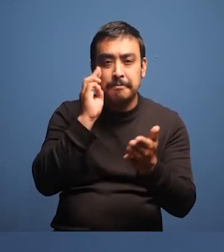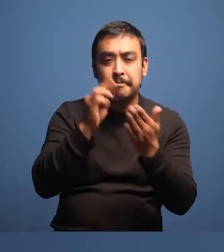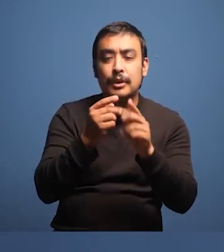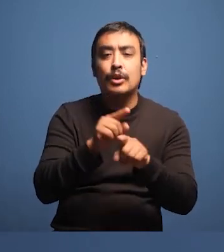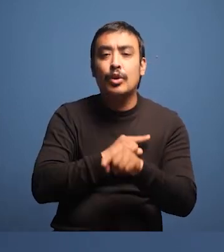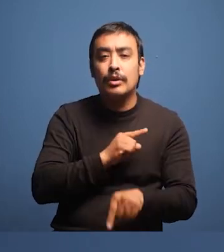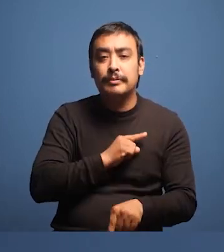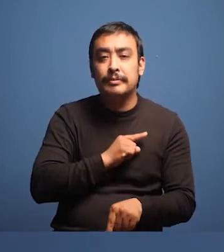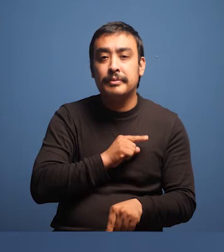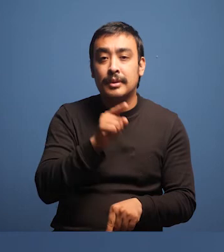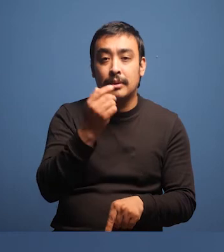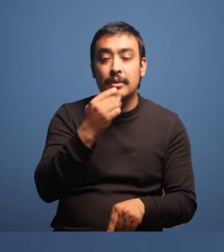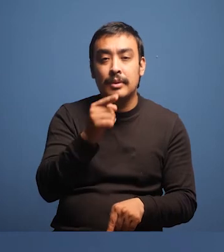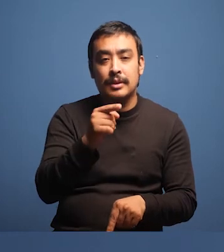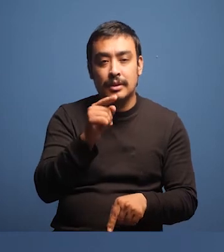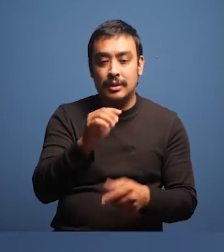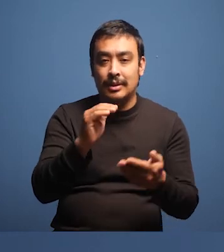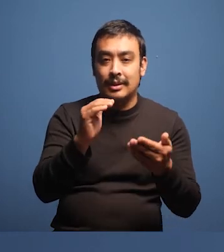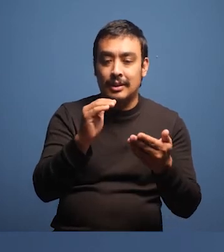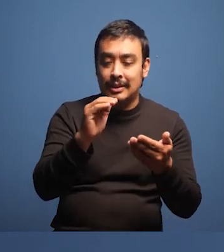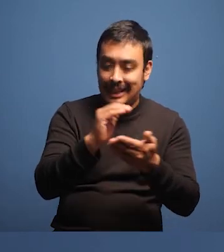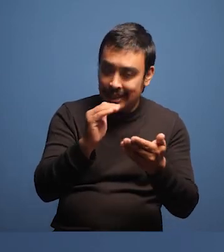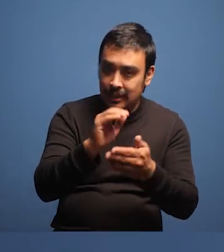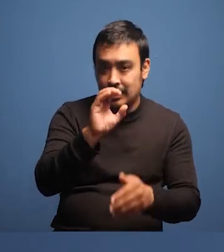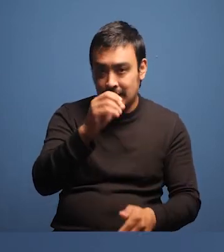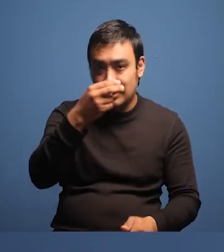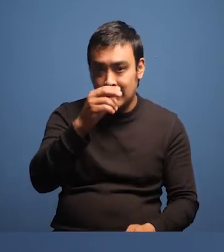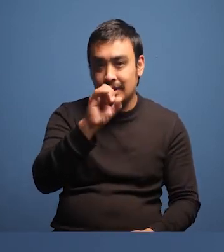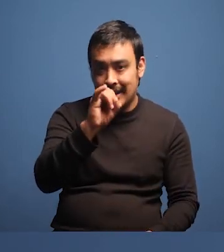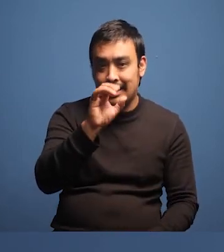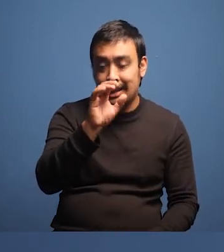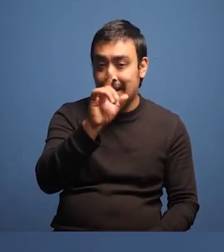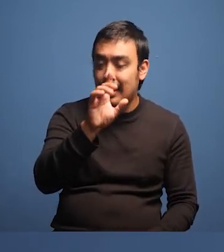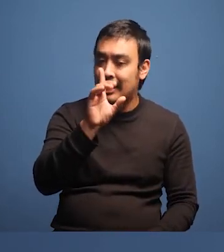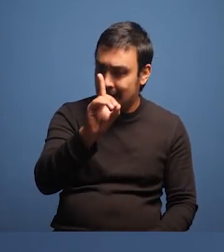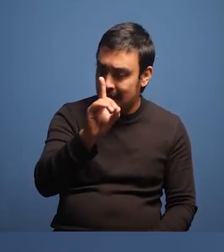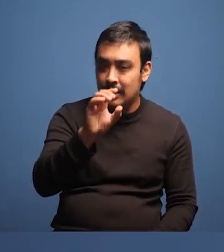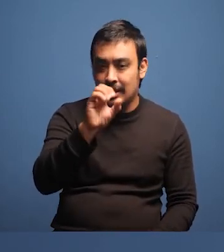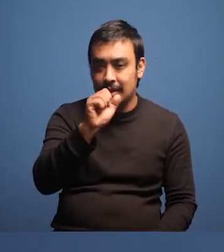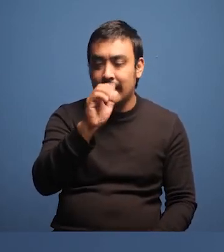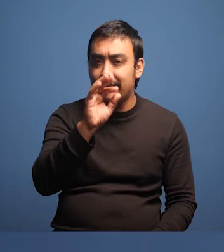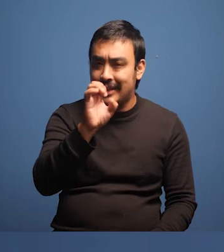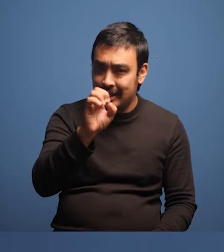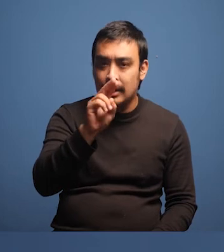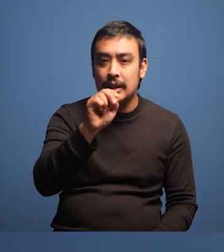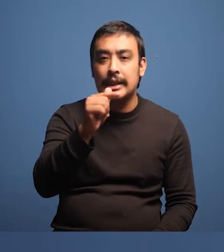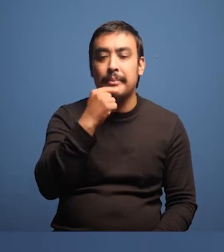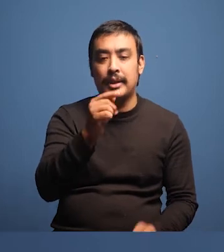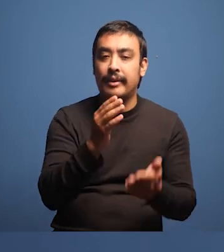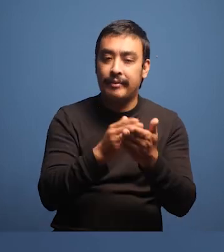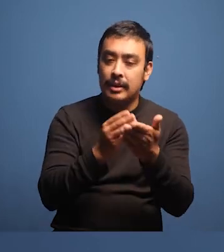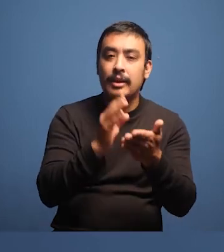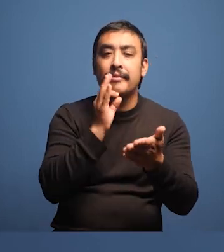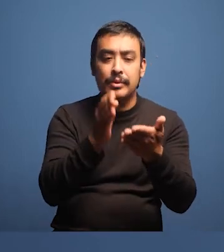त्यस्तो भयो भने तपाईँलाई चाइल्ड सेफ नेट छ होइन, चाइल्ड सेफ नेटको फेसबुक पेजमा जानु, इन्स्टामा जानु, अथवा उहाँको अर्गनाइजेसनको लिङ्कमा जानु, त्यहाँ